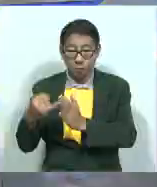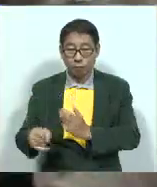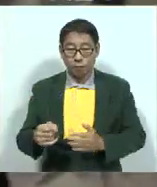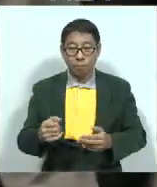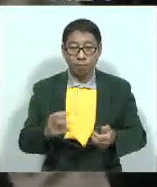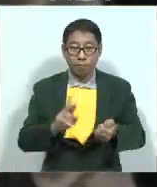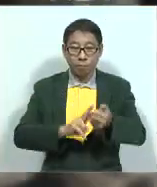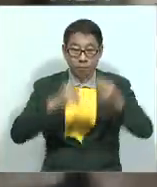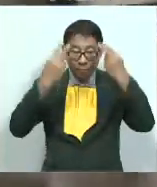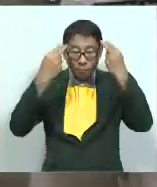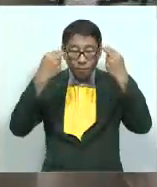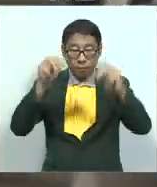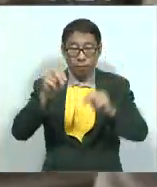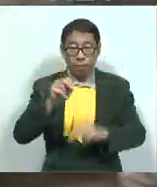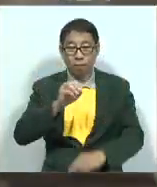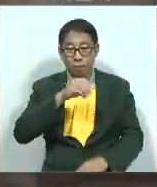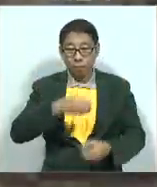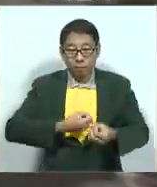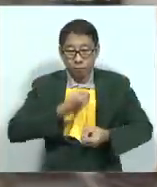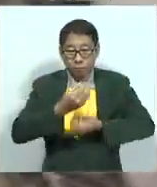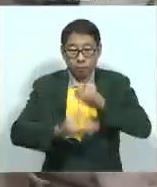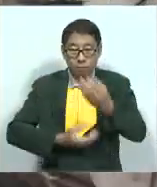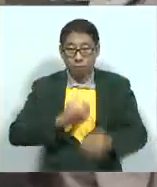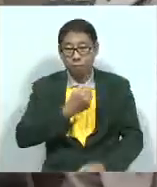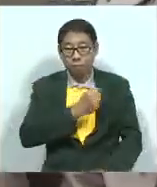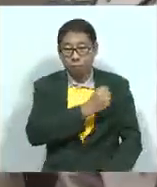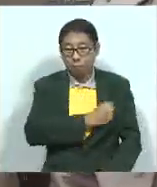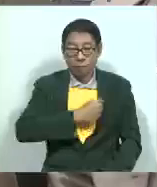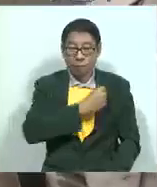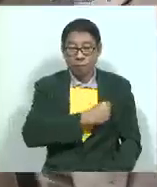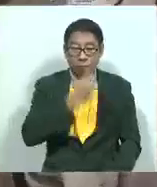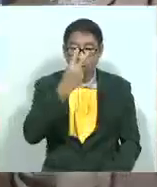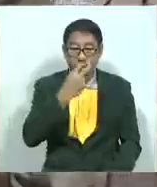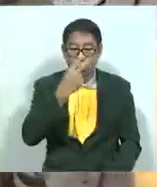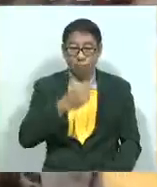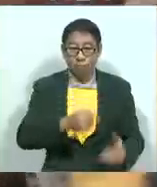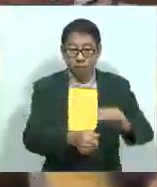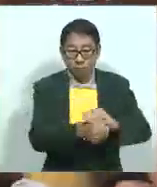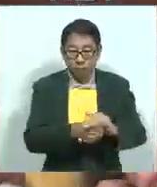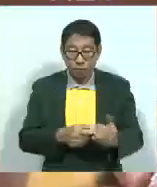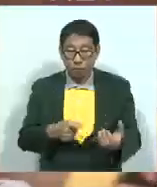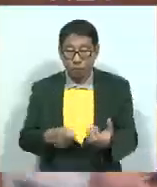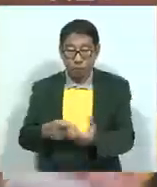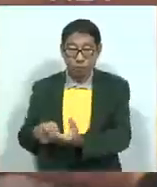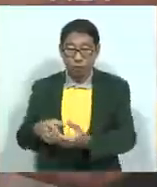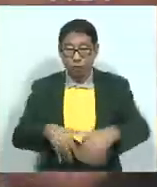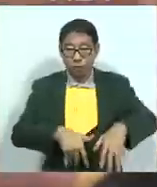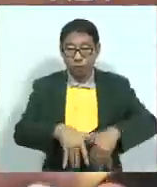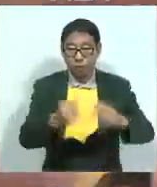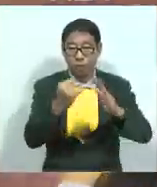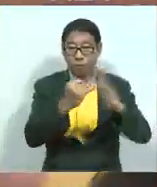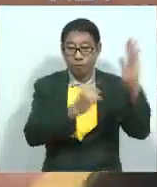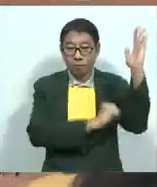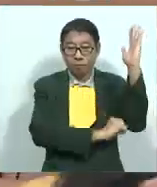พลเอกประวิตรวงษ์สุวรรณรองนายกรัฐมนตรีออกมาแสดงความเสียใจต่อเหตุการณ์ลอบยิงอาสาสมัครและชาวบ้านอำเภอเมืองจังหวัดยะล